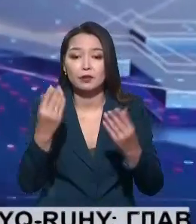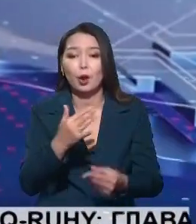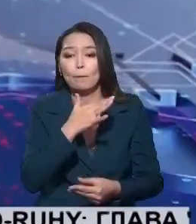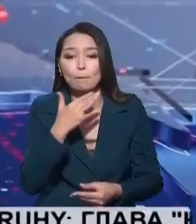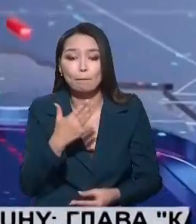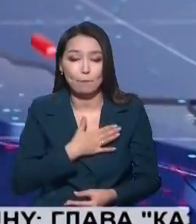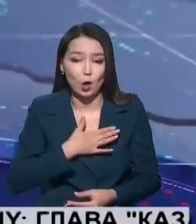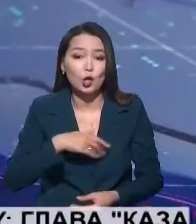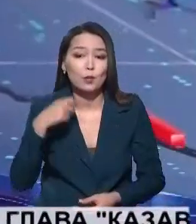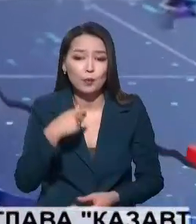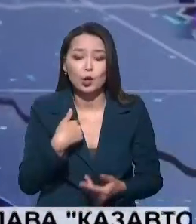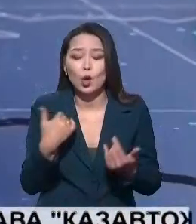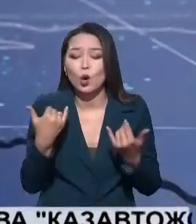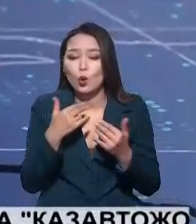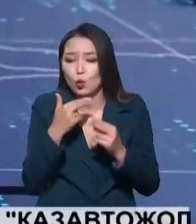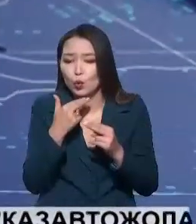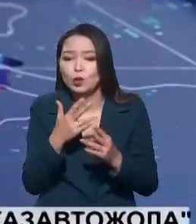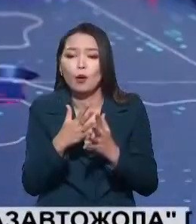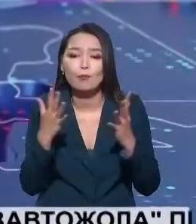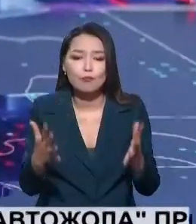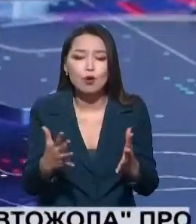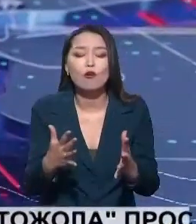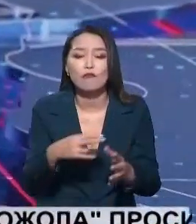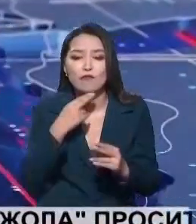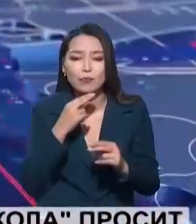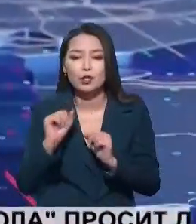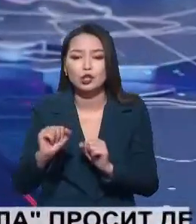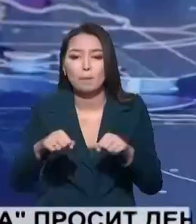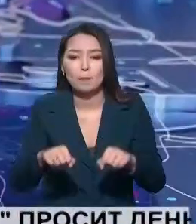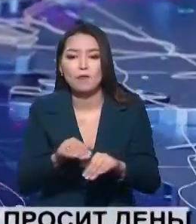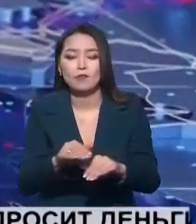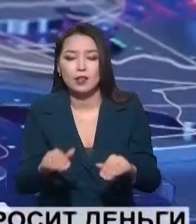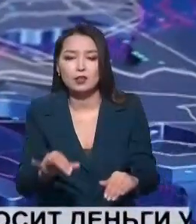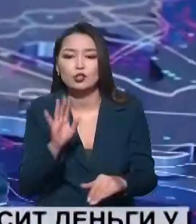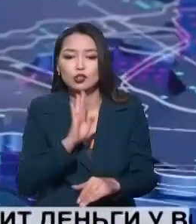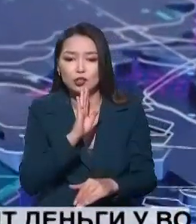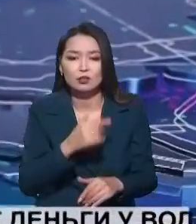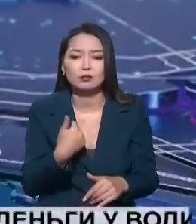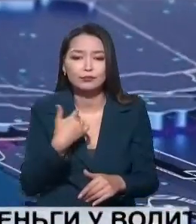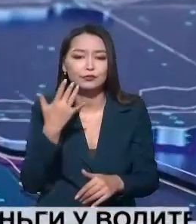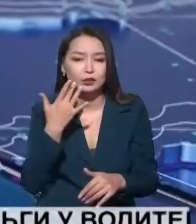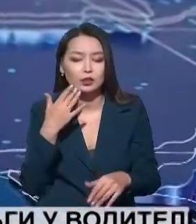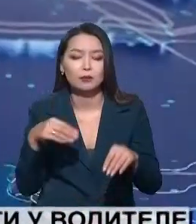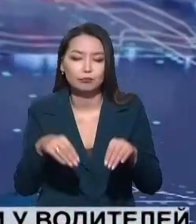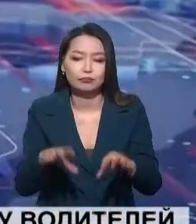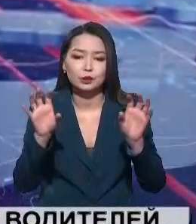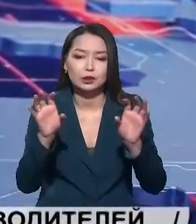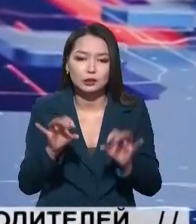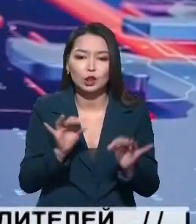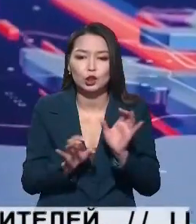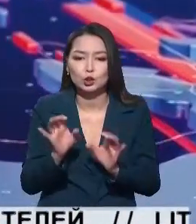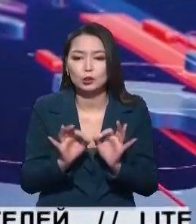я уделяю большое внимание защите прав женщин и детей. Мы последовательно принимаем законодательные и институциональные меры в